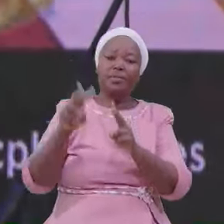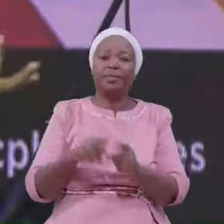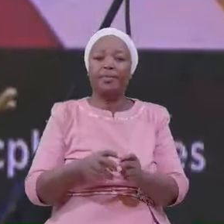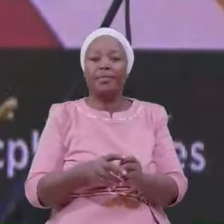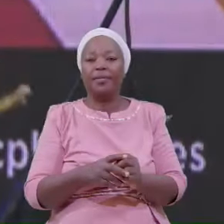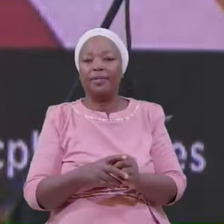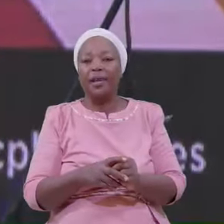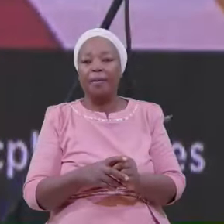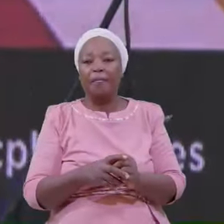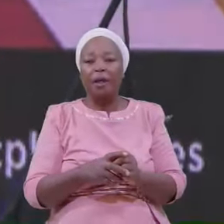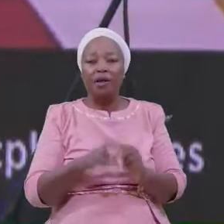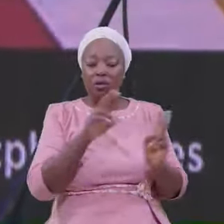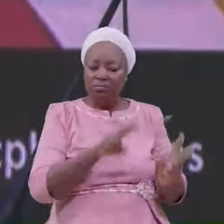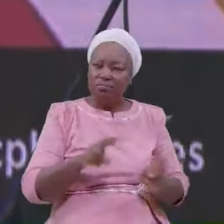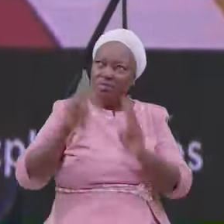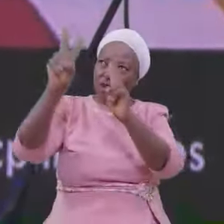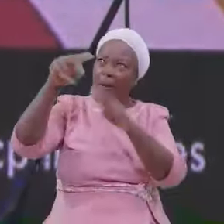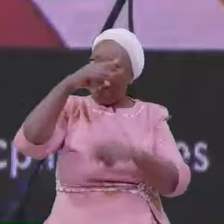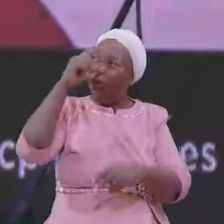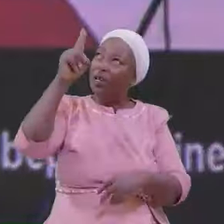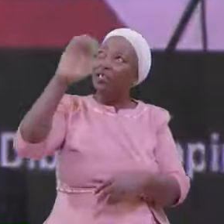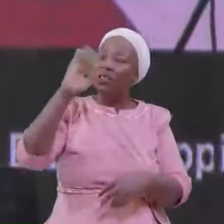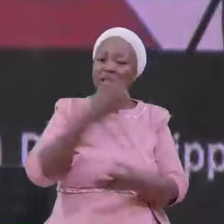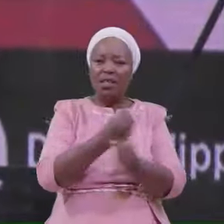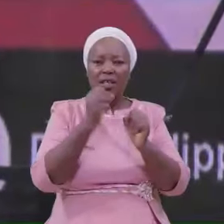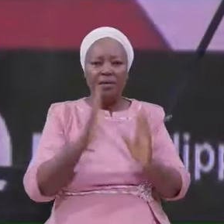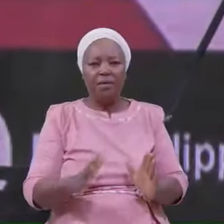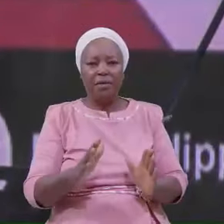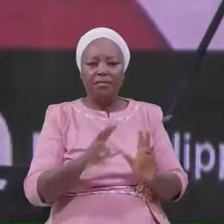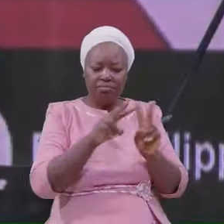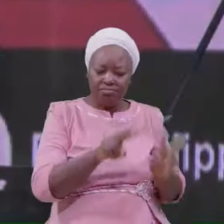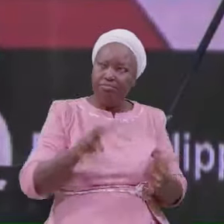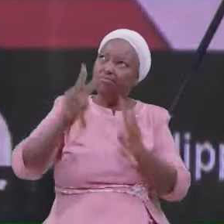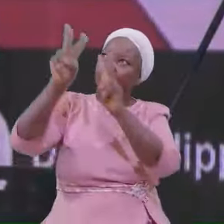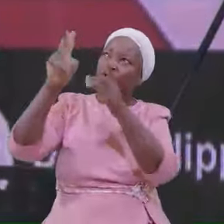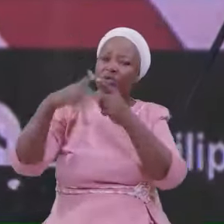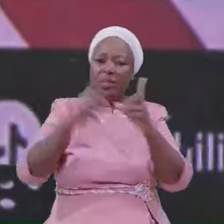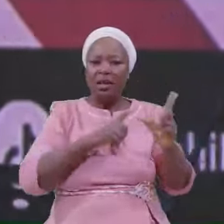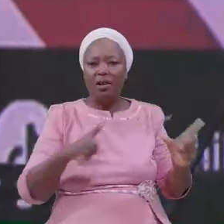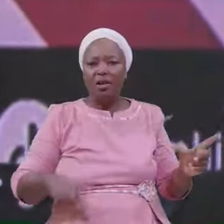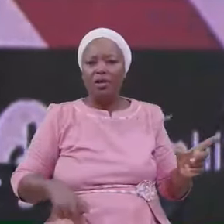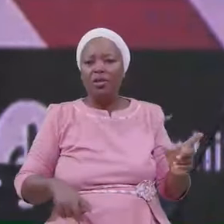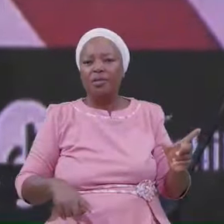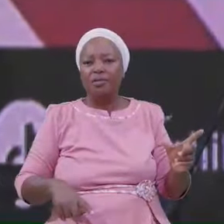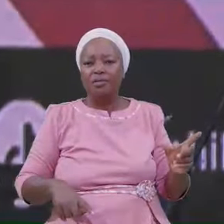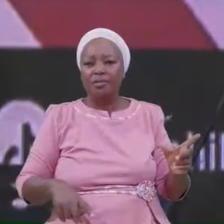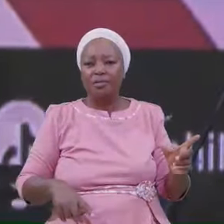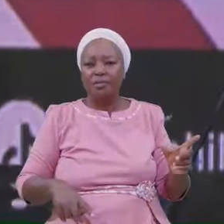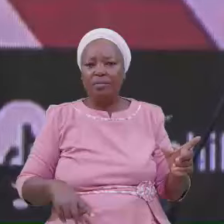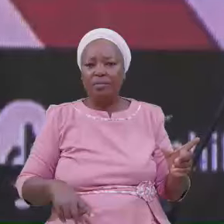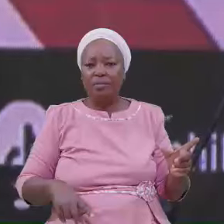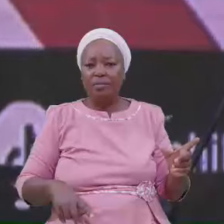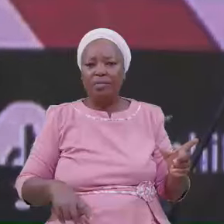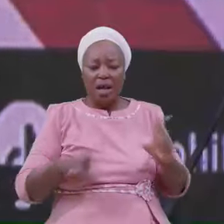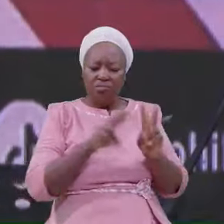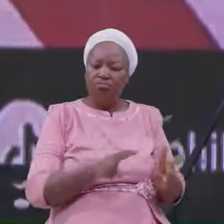Panginoong Diyos. Look unto the Savior. Tignan natin ang tagapagligtas. Look unto the Lord. Tumingin. Tumingala sa look Panginoon. Look unto the God that